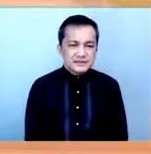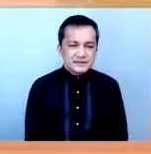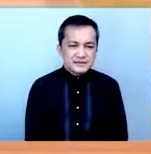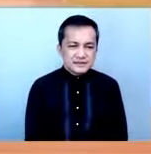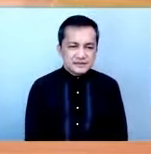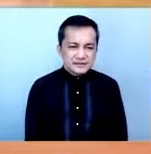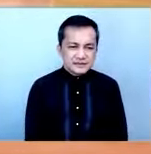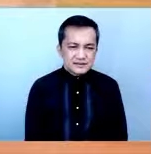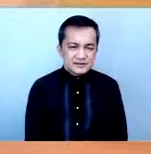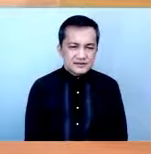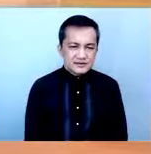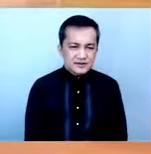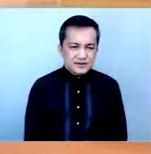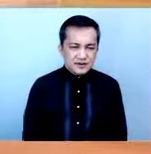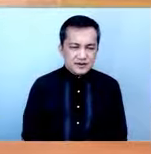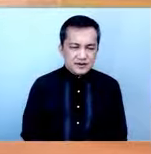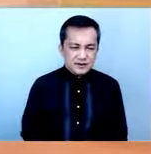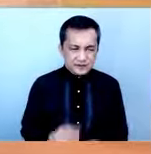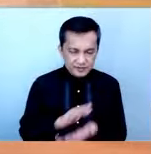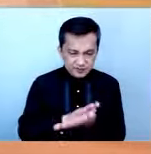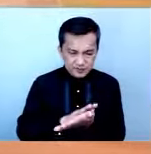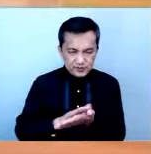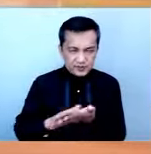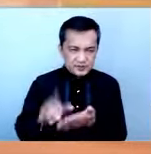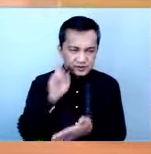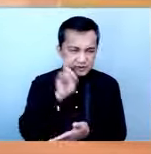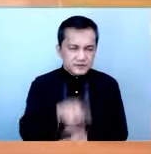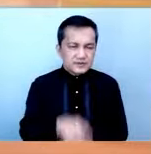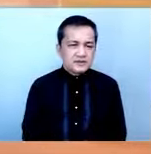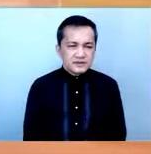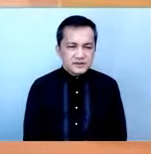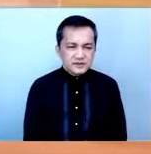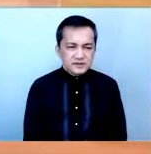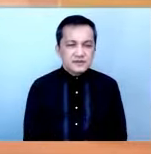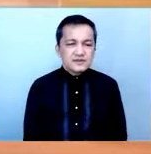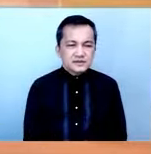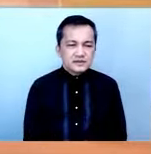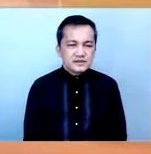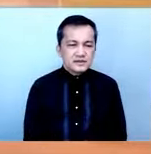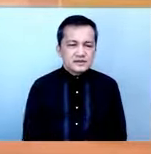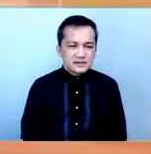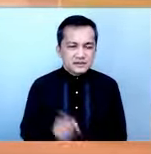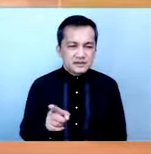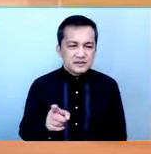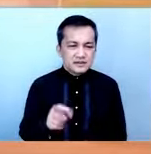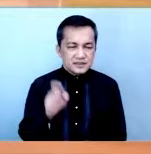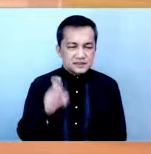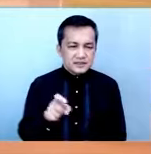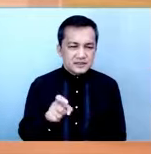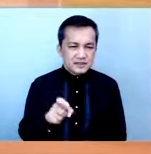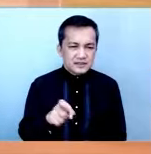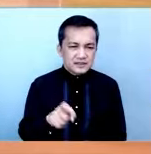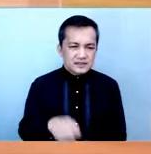Walang tama, tapos ma-finish siya. Yan. Tapos, dapat talagang well...